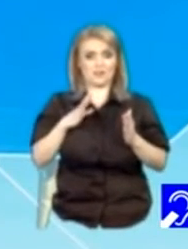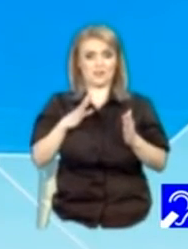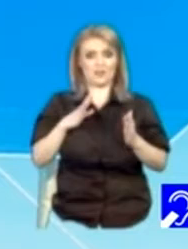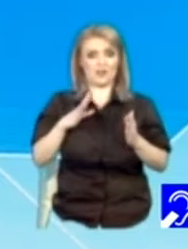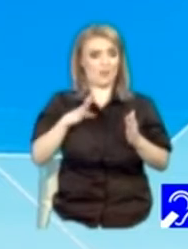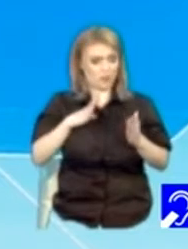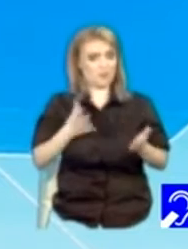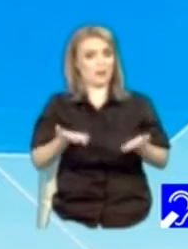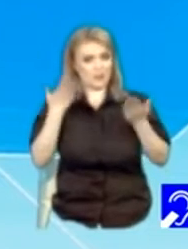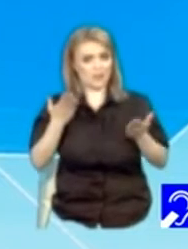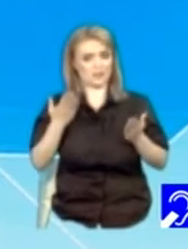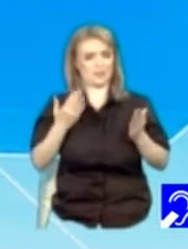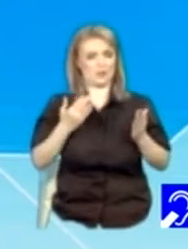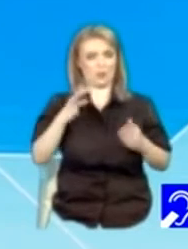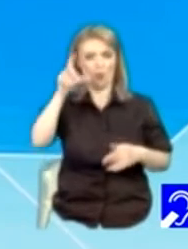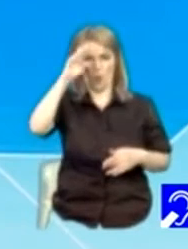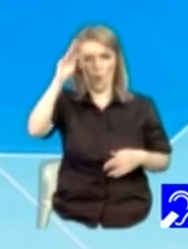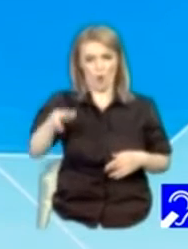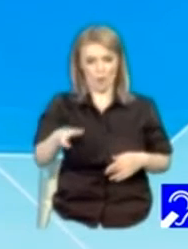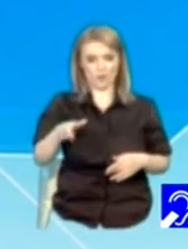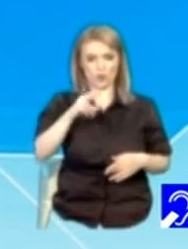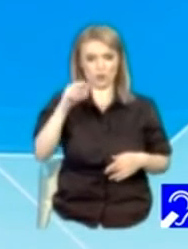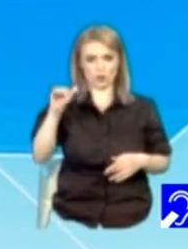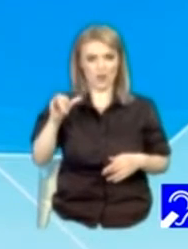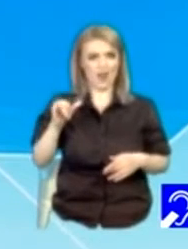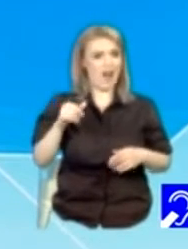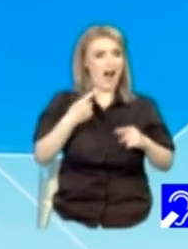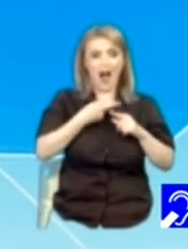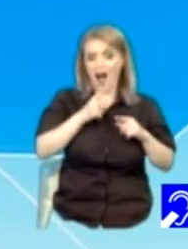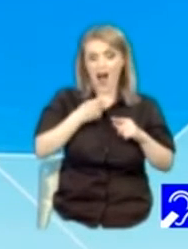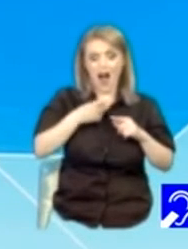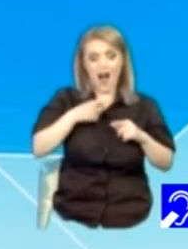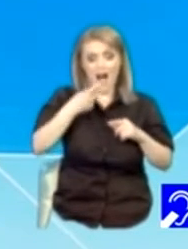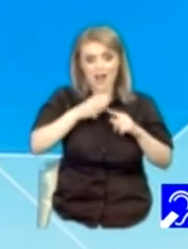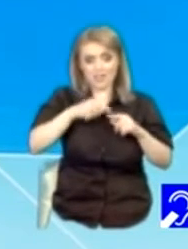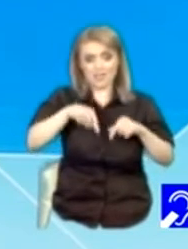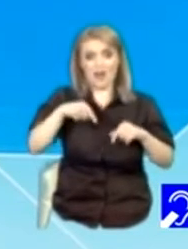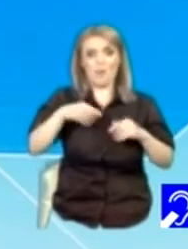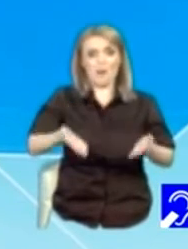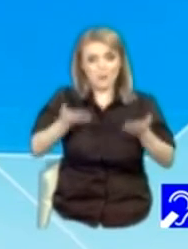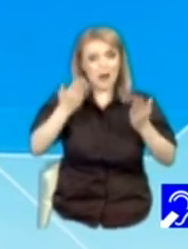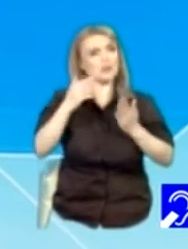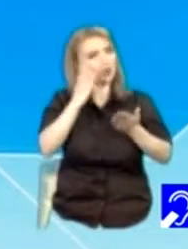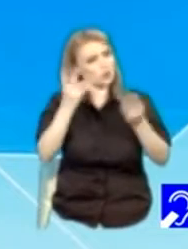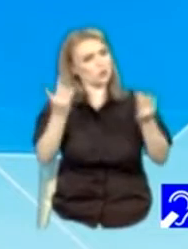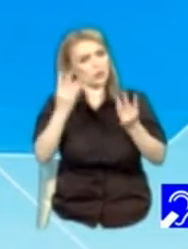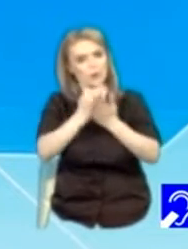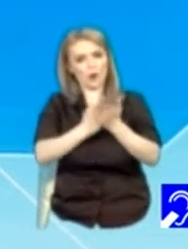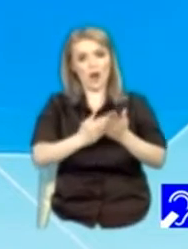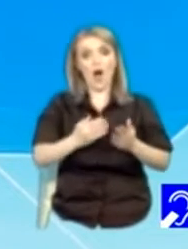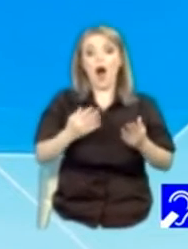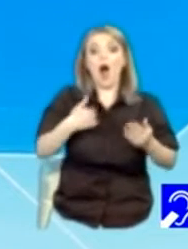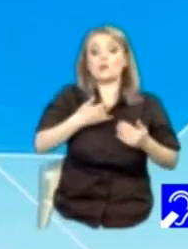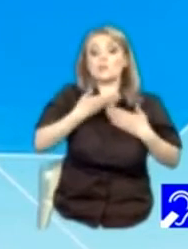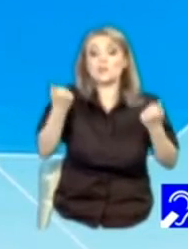Petre Țuțea, care spunea în felul următor: țara asta nu moare din lipsă de programe, dar de oameni competenți care ar putea să le